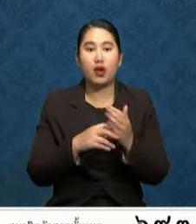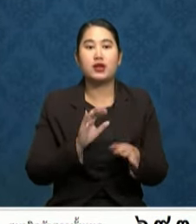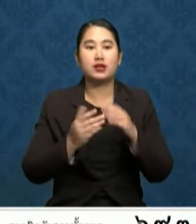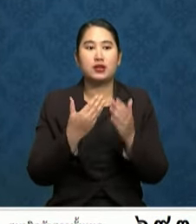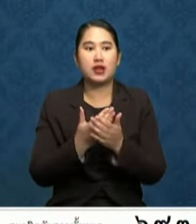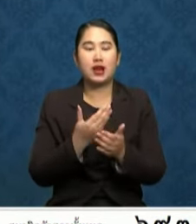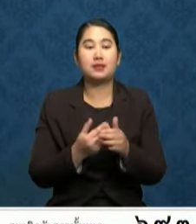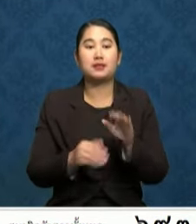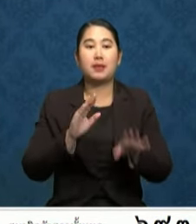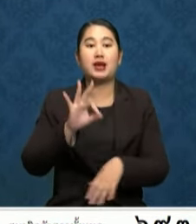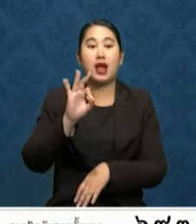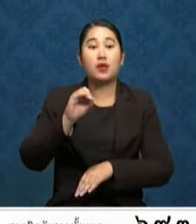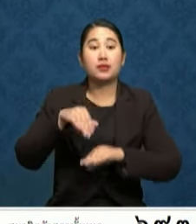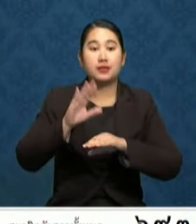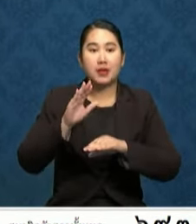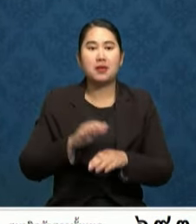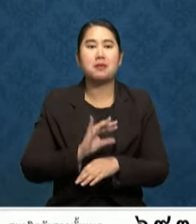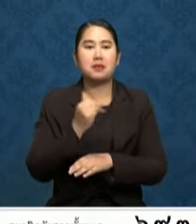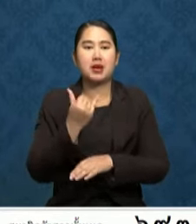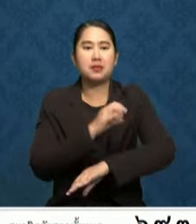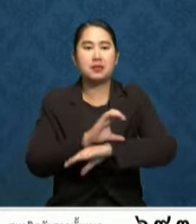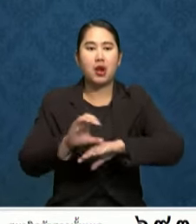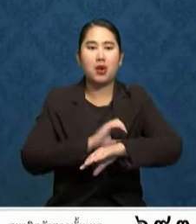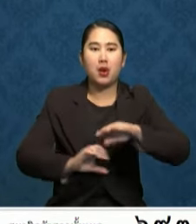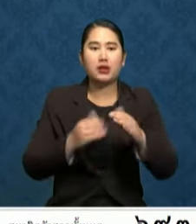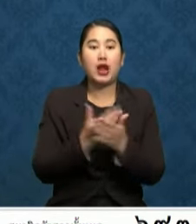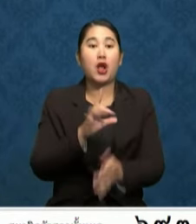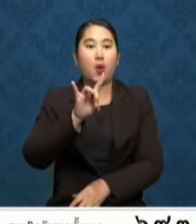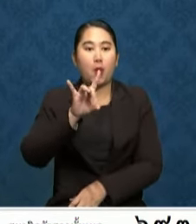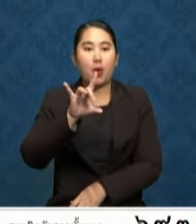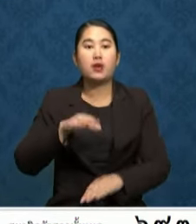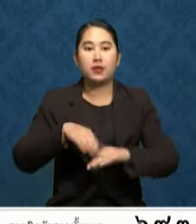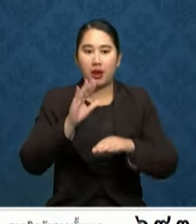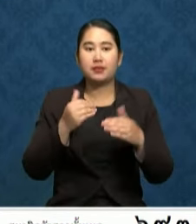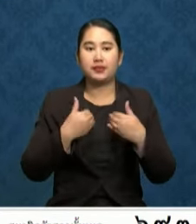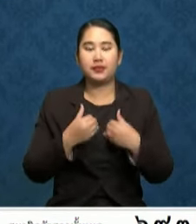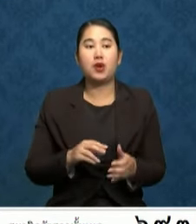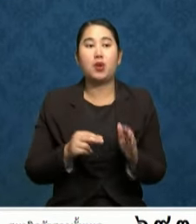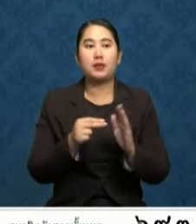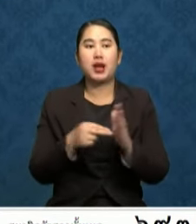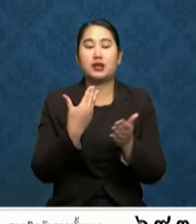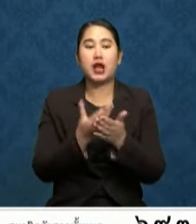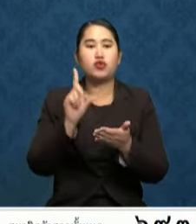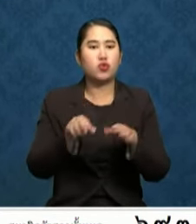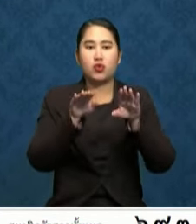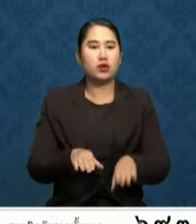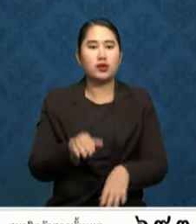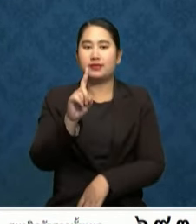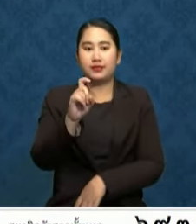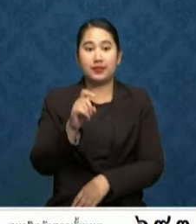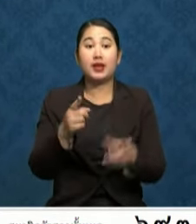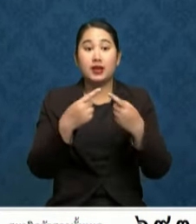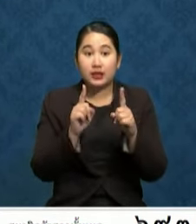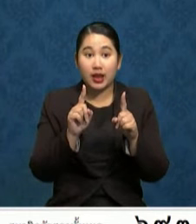ต้อง 90บาทขึ้นไปบางสายเนี่ยทต้องนั่ง100กว่าบาทบางสายต้องต้องนั่งอย่างงั้นมันไม่มีที่จะถูกได้แต่สิ่งหนึ่งที่มัน